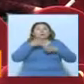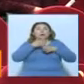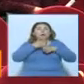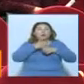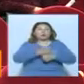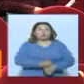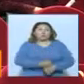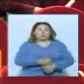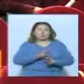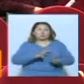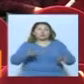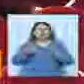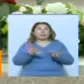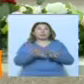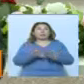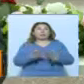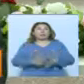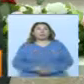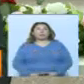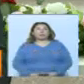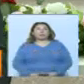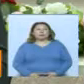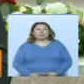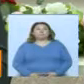отметил вице-министр энергетики.